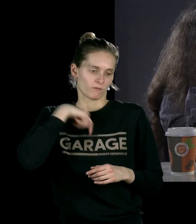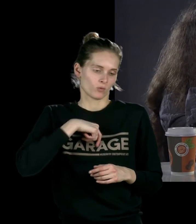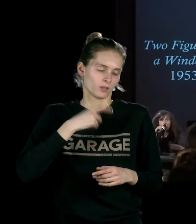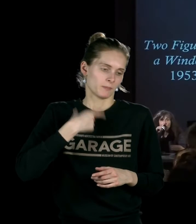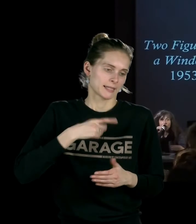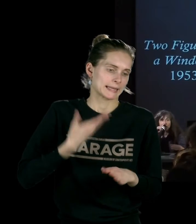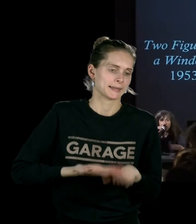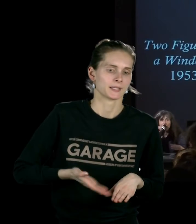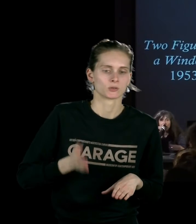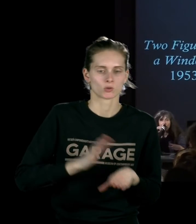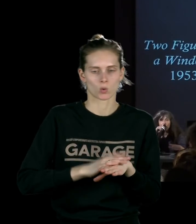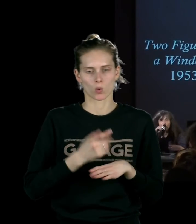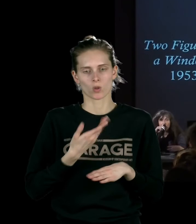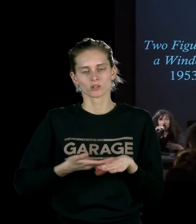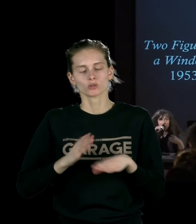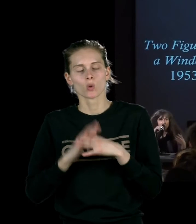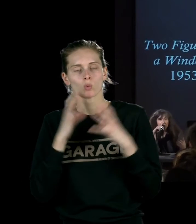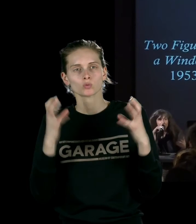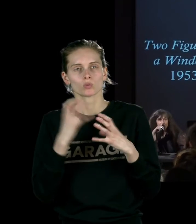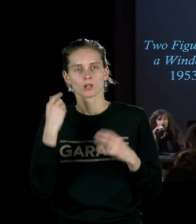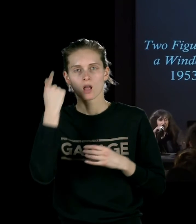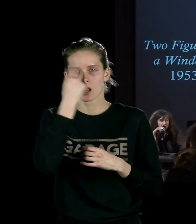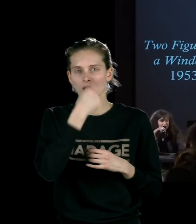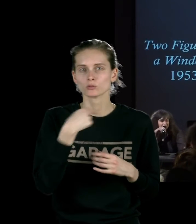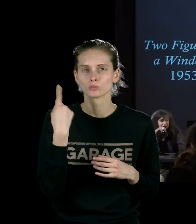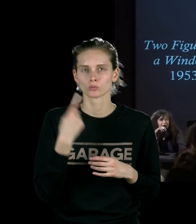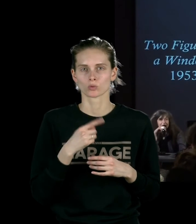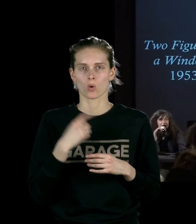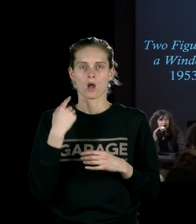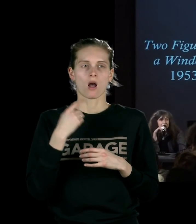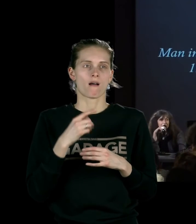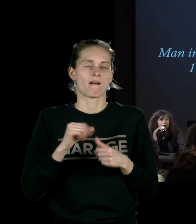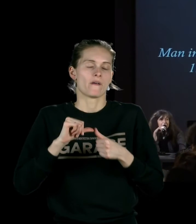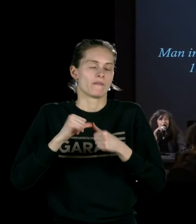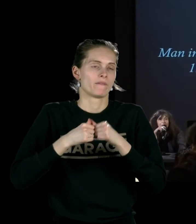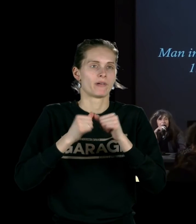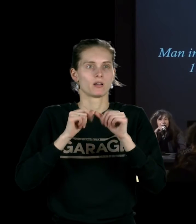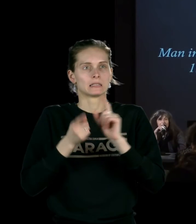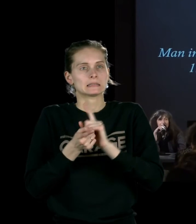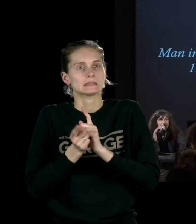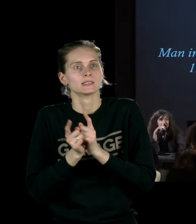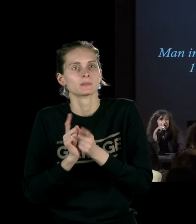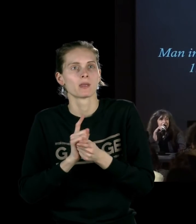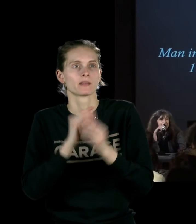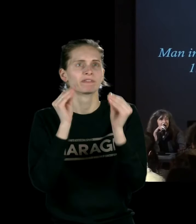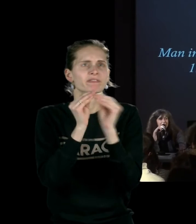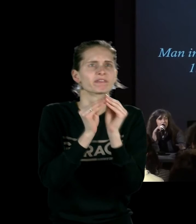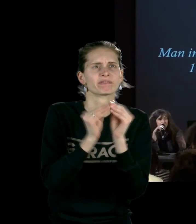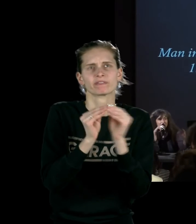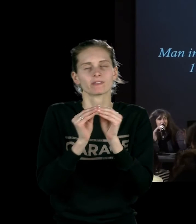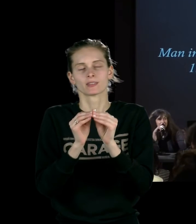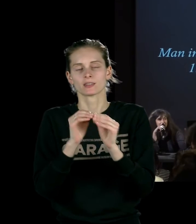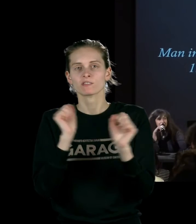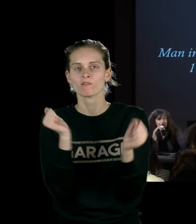образе, как трудно сохранить лицо, как вот это лицо, этот облик все время растекается, все время не поддается фиксации. И